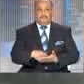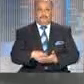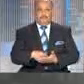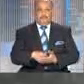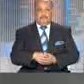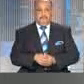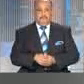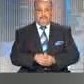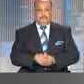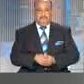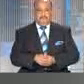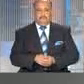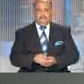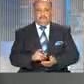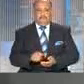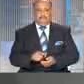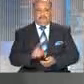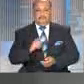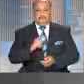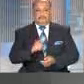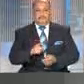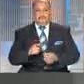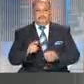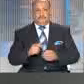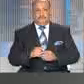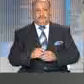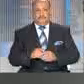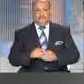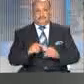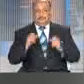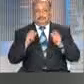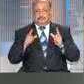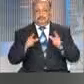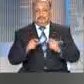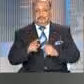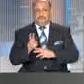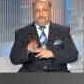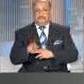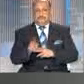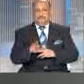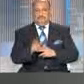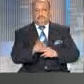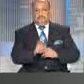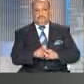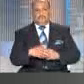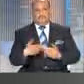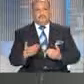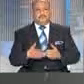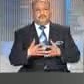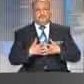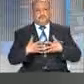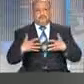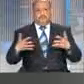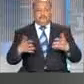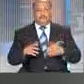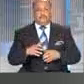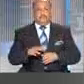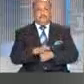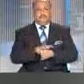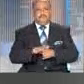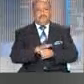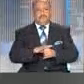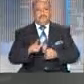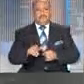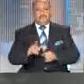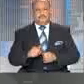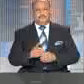سنه مزيان تحفون، فيها جابوا برشا حوايج جدد كيما الفخار كيما الدبش جديد. تو انا واحده من الناس نحب نجي